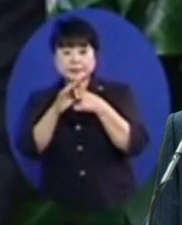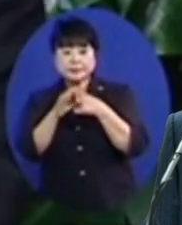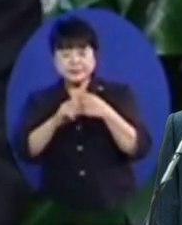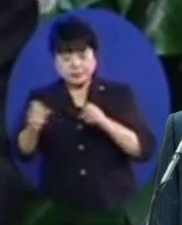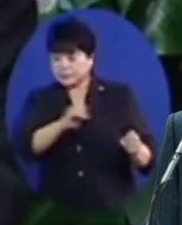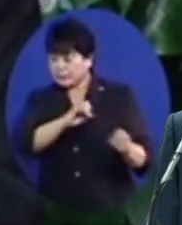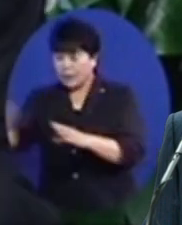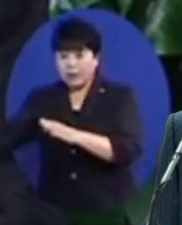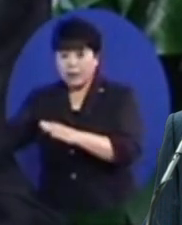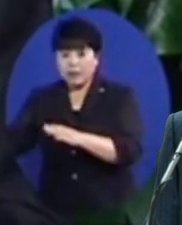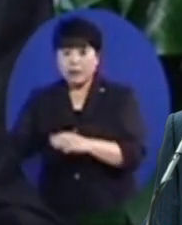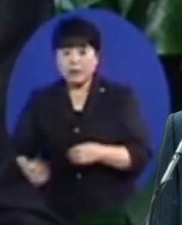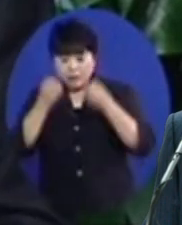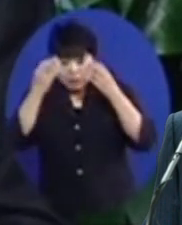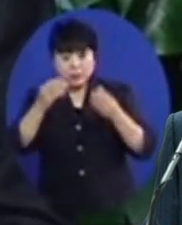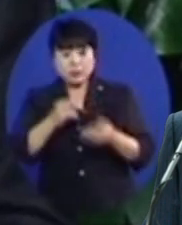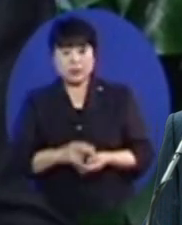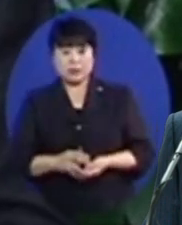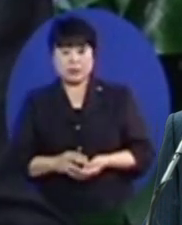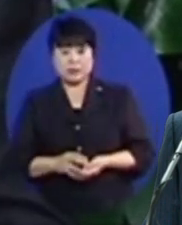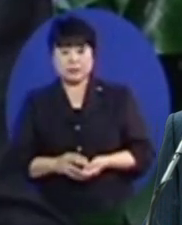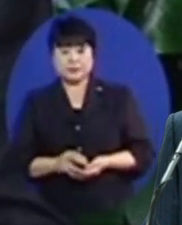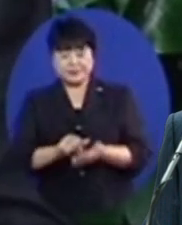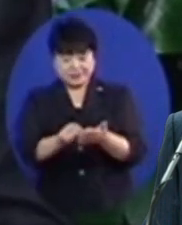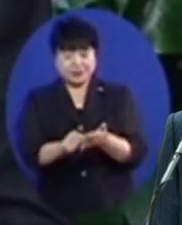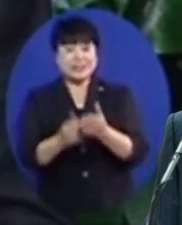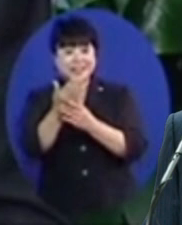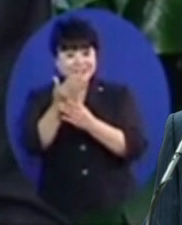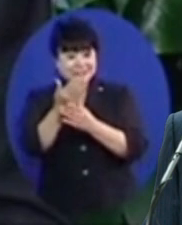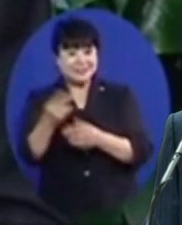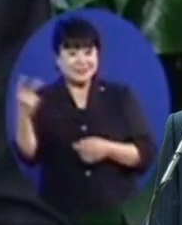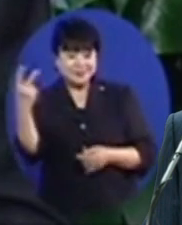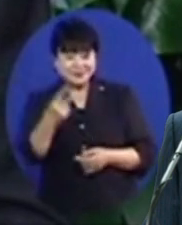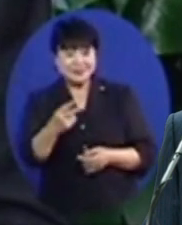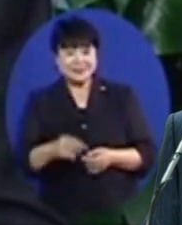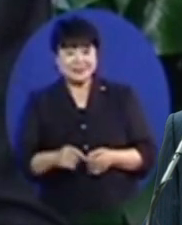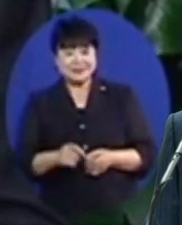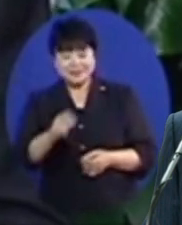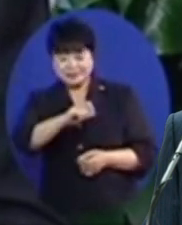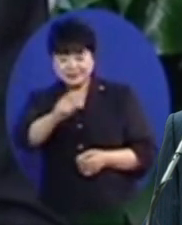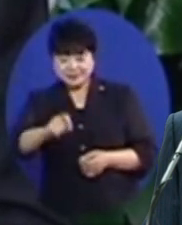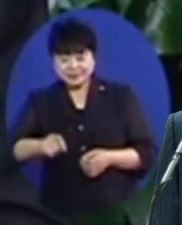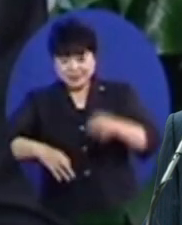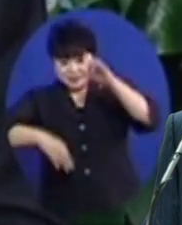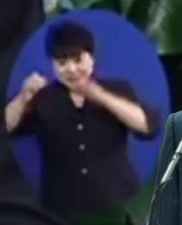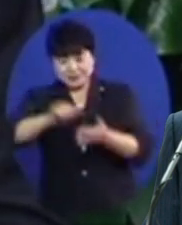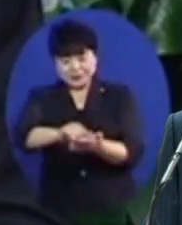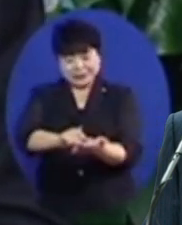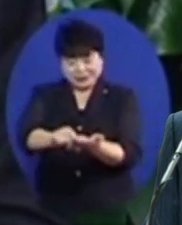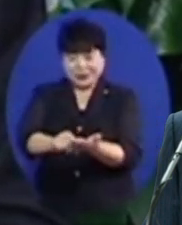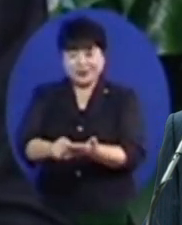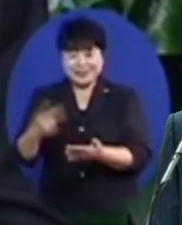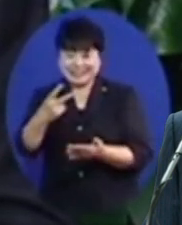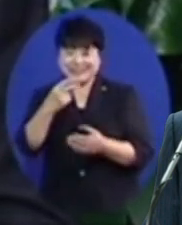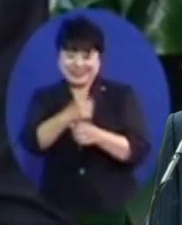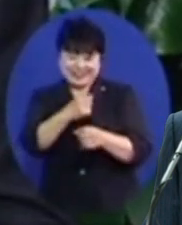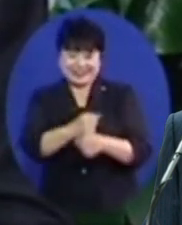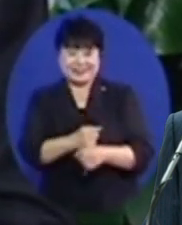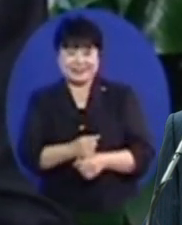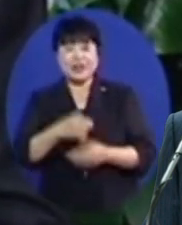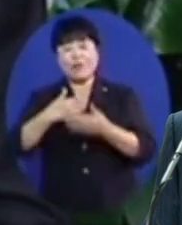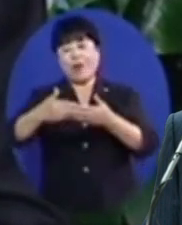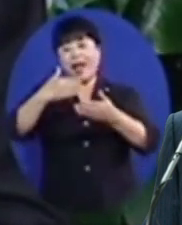찢어서 내버리고 새로 적어야 되는 것입니다. 그러나 지우개가 생겼기 때문에 악보를 적어 나가다가 잘못하면 싹싹싹싹 지워버리고 새로 하고,